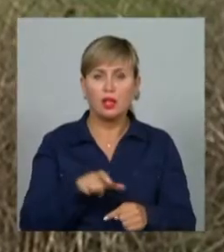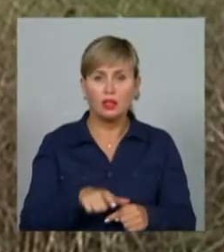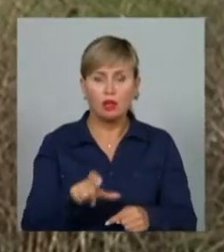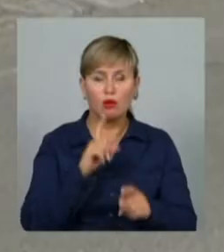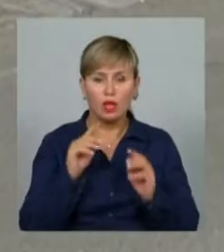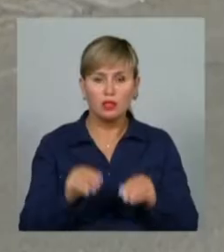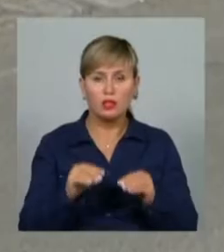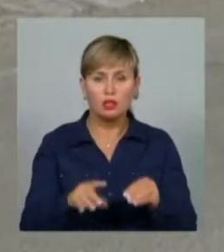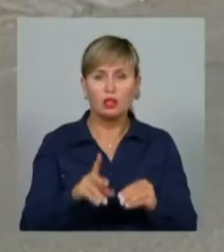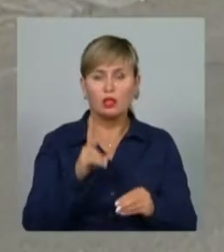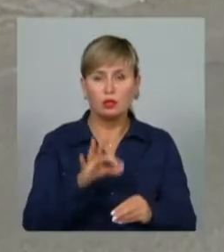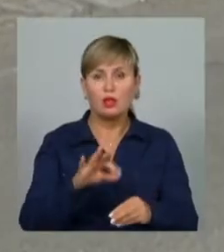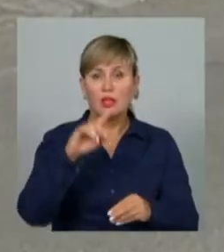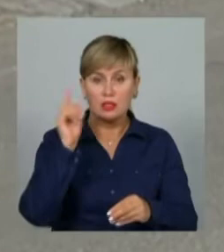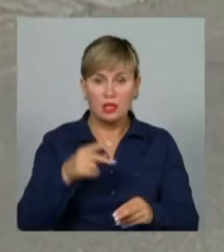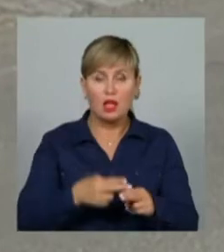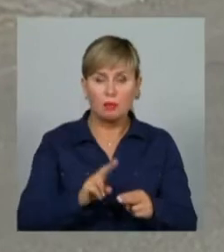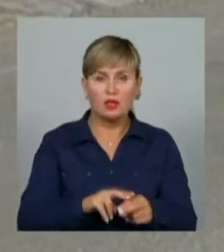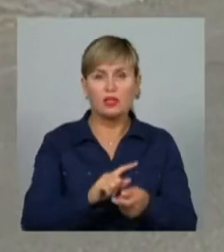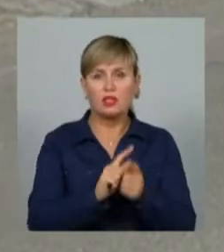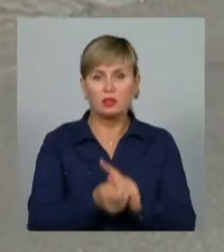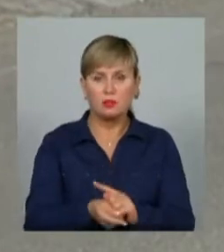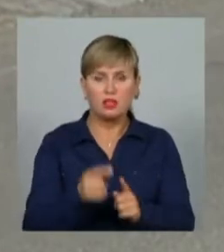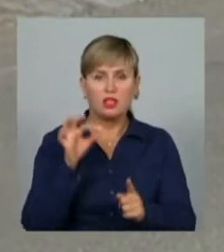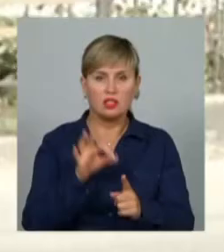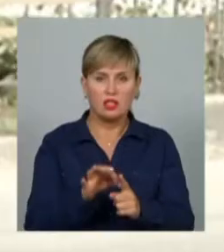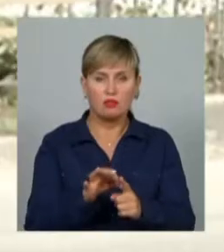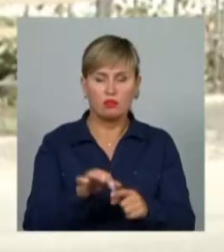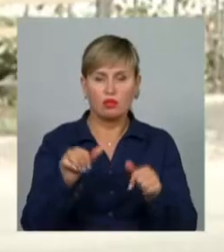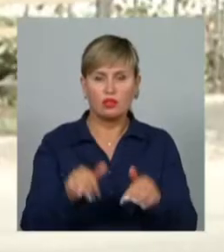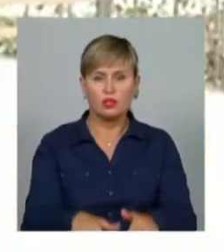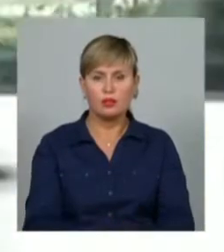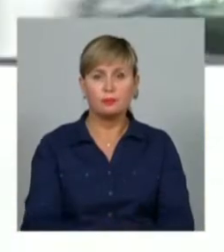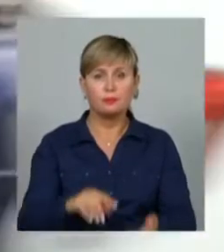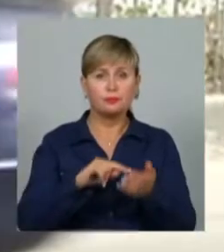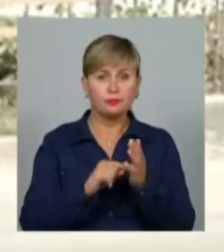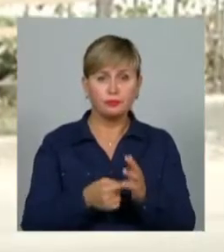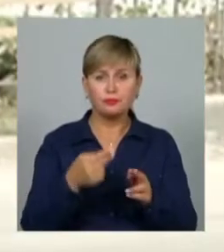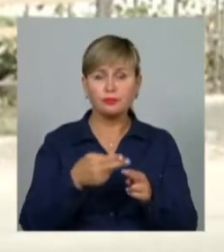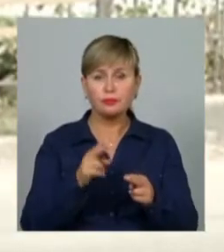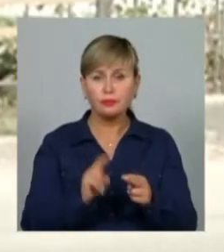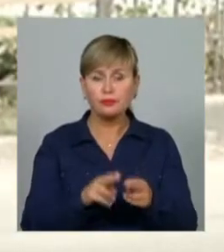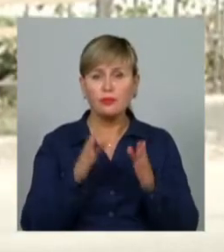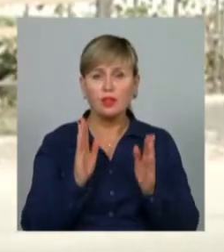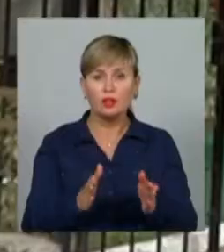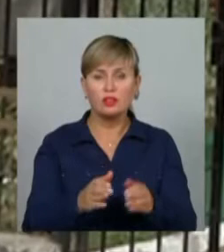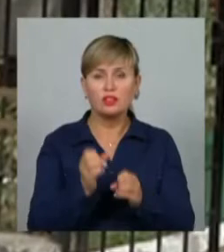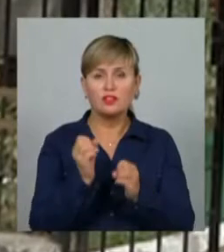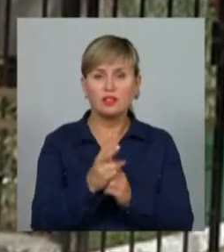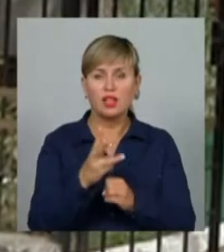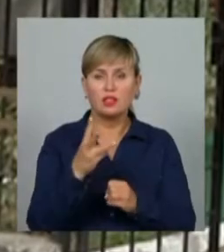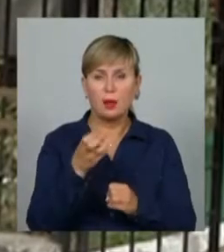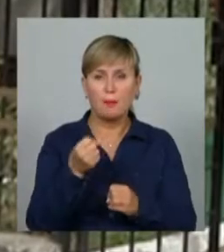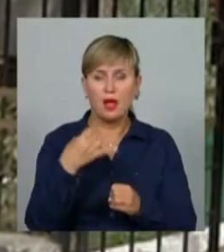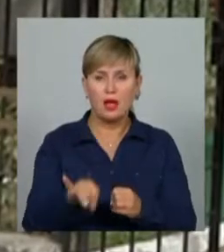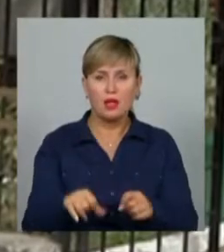озеленение. Однако подсудимые, зная об этом, изменили его целевое назначение. Точка в этом затянувшемся процессе будет поставлена 12 мая.